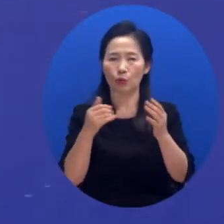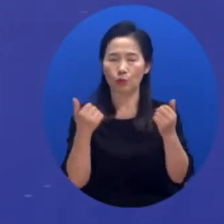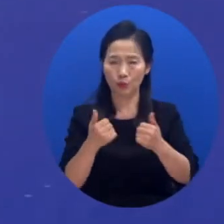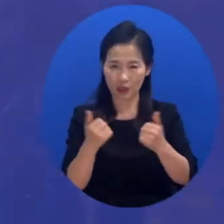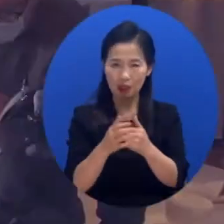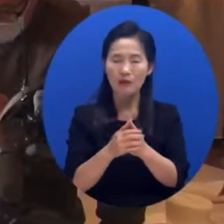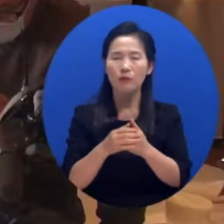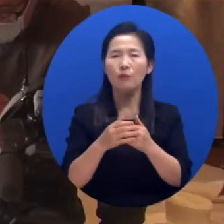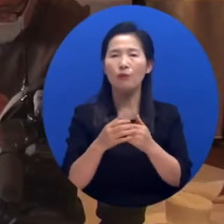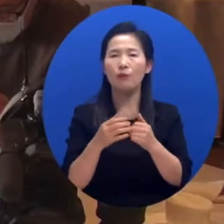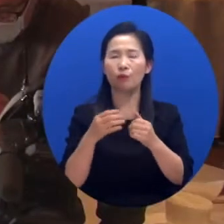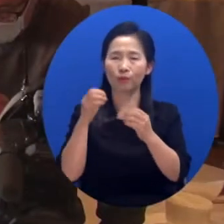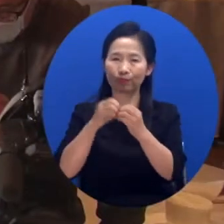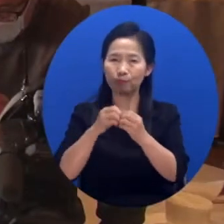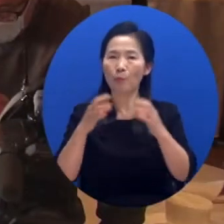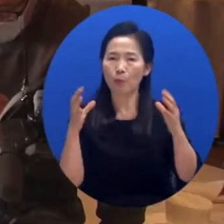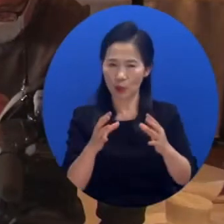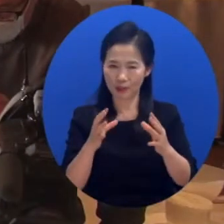개최했습니다.